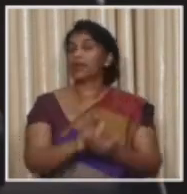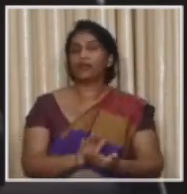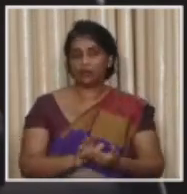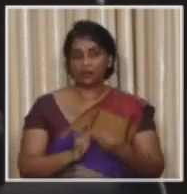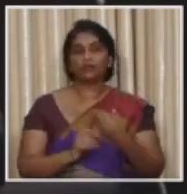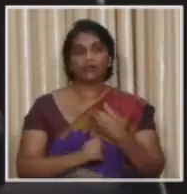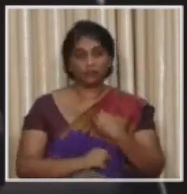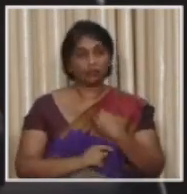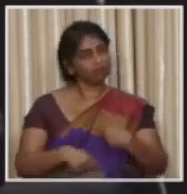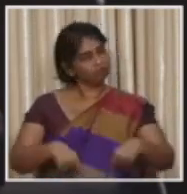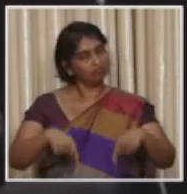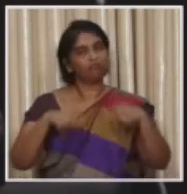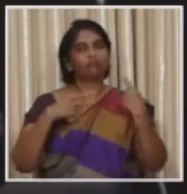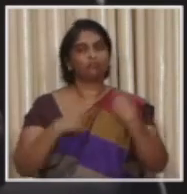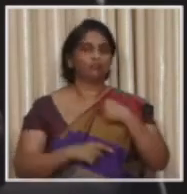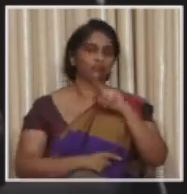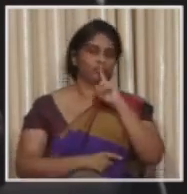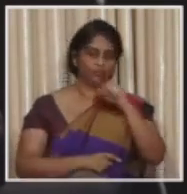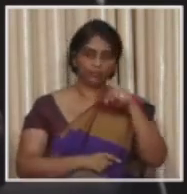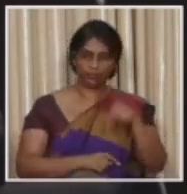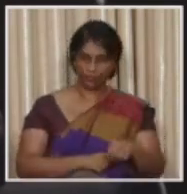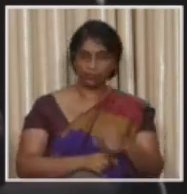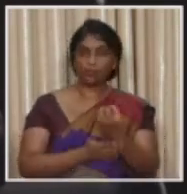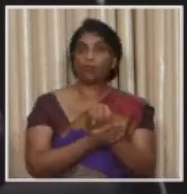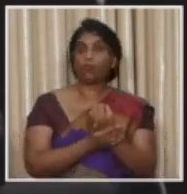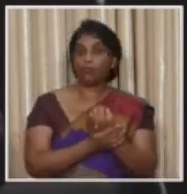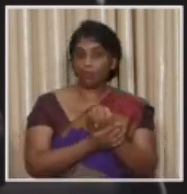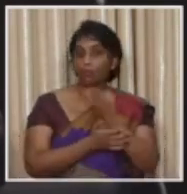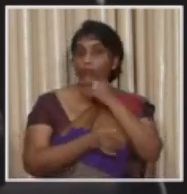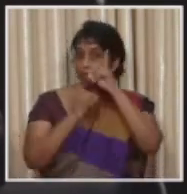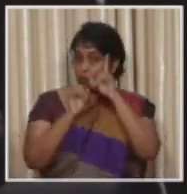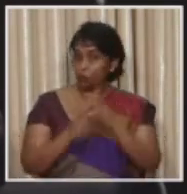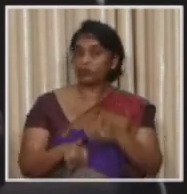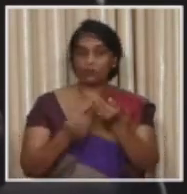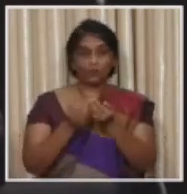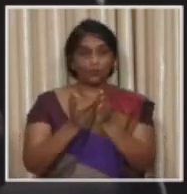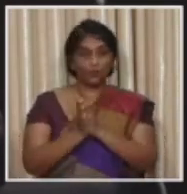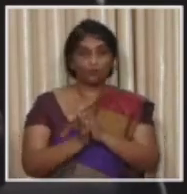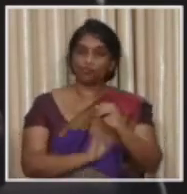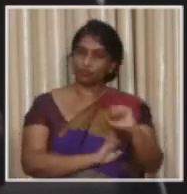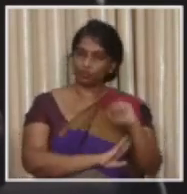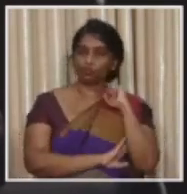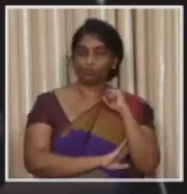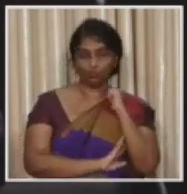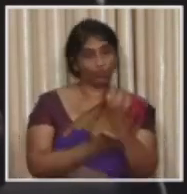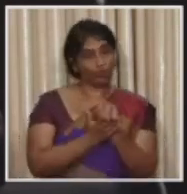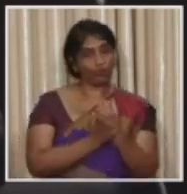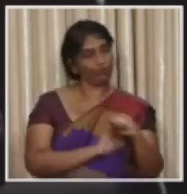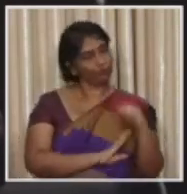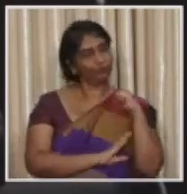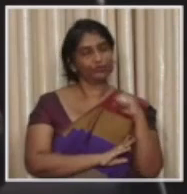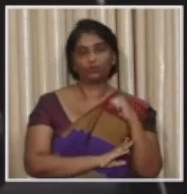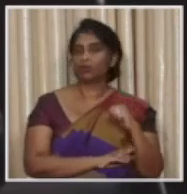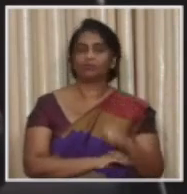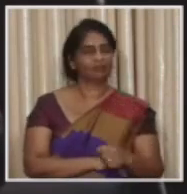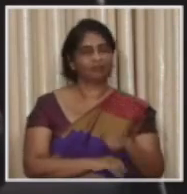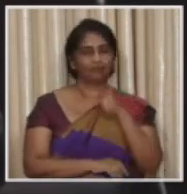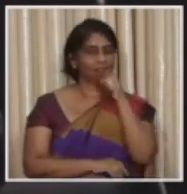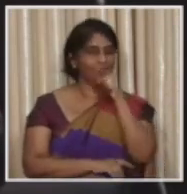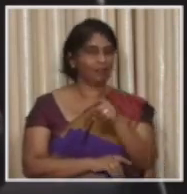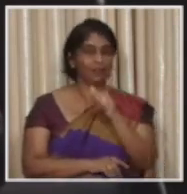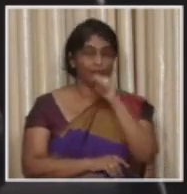තමුන්නාසලට අභියෝගයකුත් දෙනවා මේ වෙලාවේ. පොහොට්ටුවට එහෙම තමුන්නාසල කියනවා හයියක් තියනවා කියලා මහපොළොවේ. හැබැයි